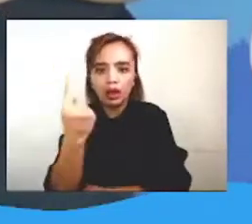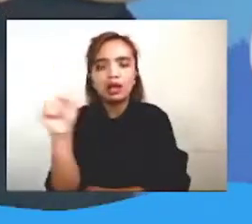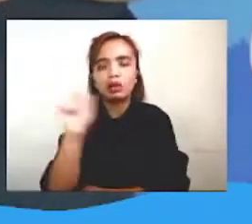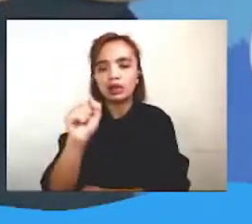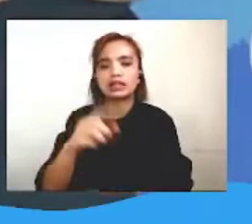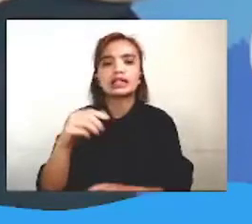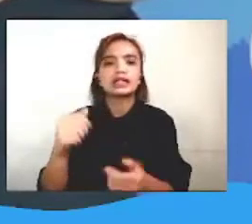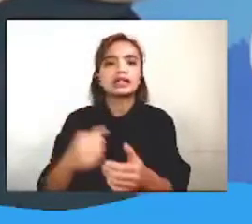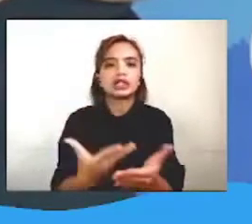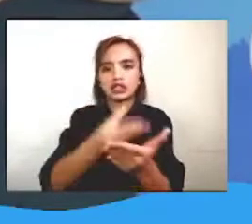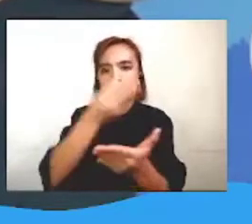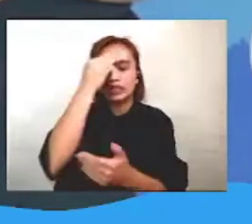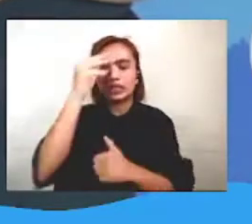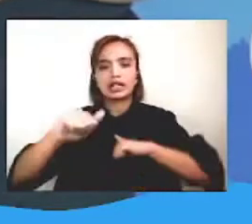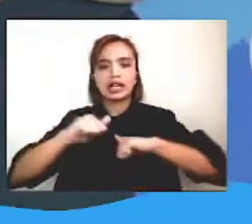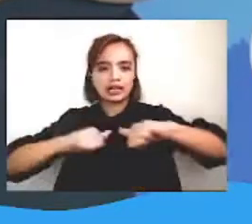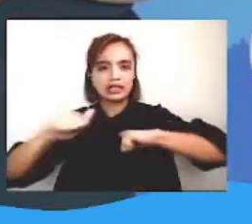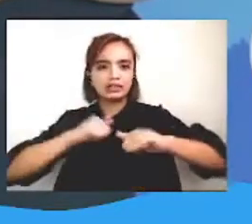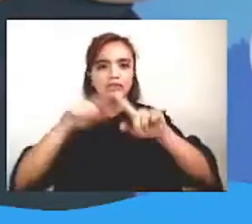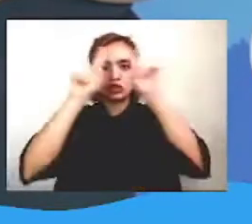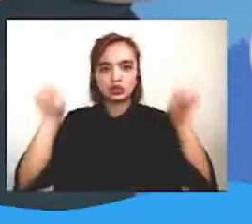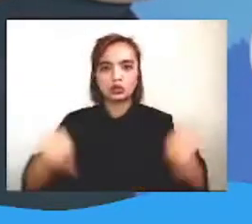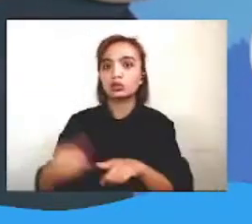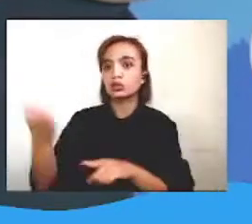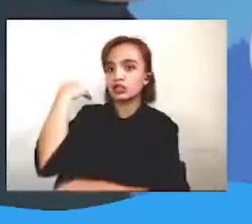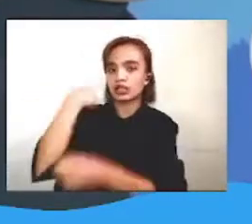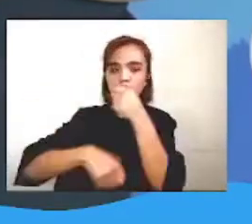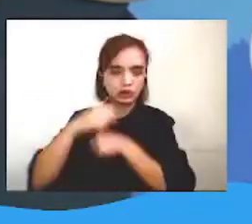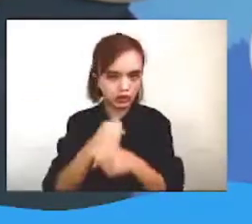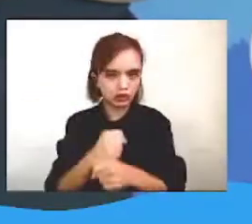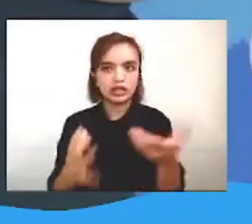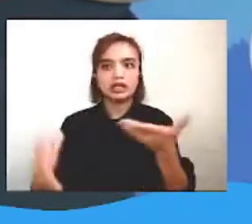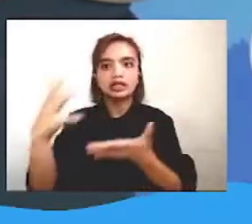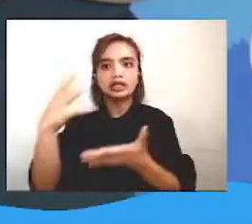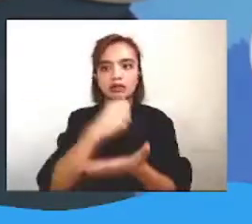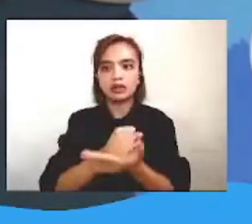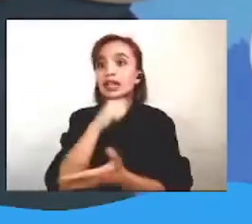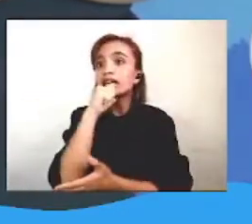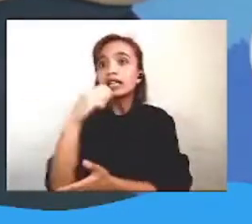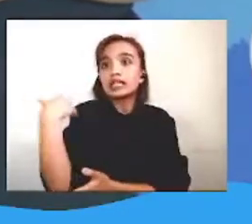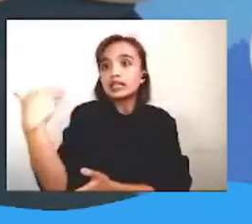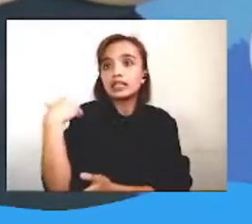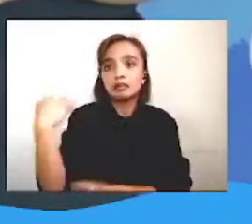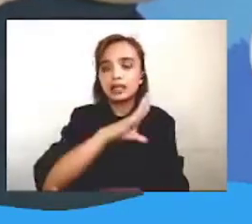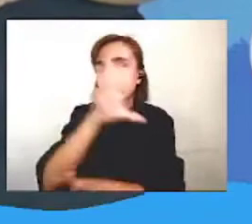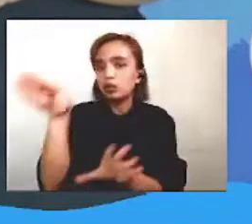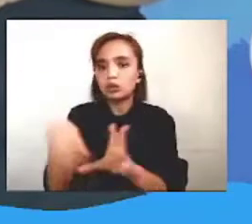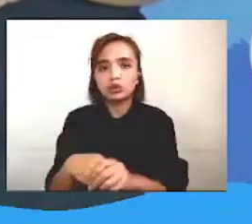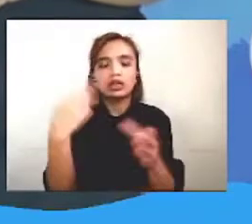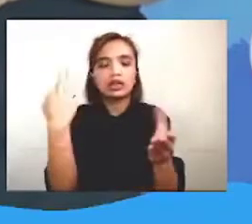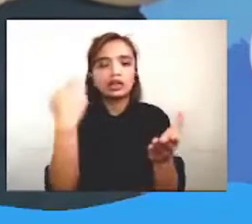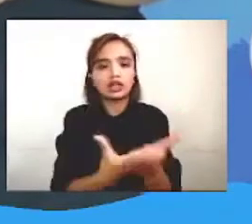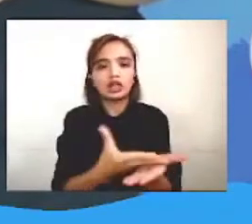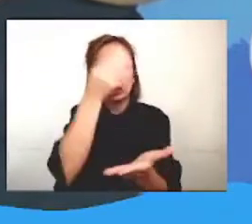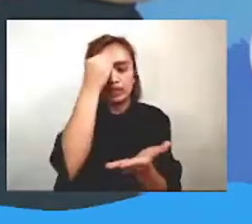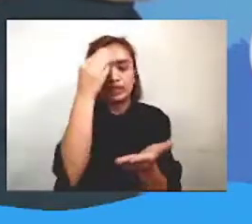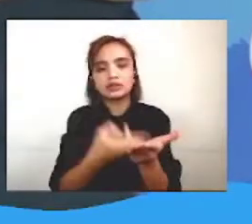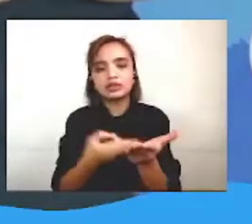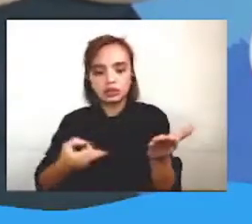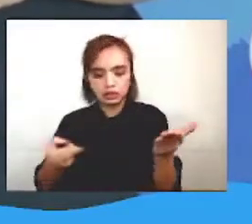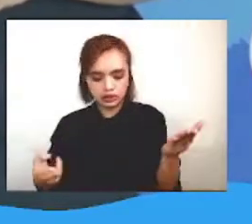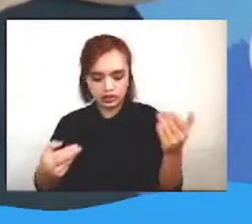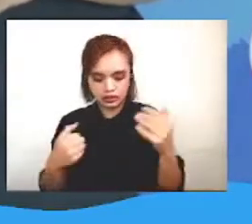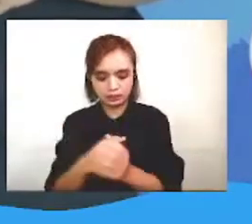school year. Itong datos na ito ay maliban pa sa mga learning resources na ipinagkaloob ng ating mga LGUs,